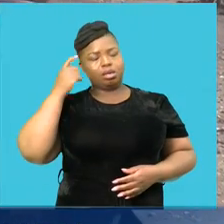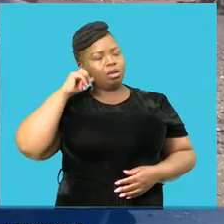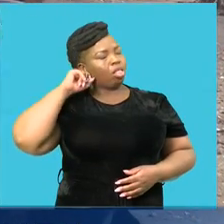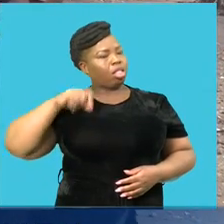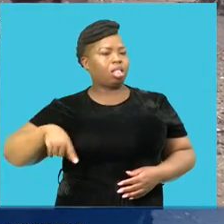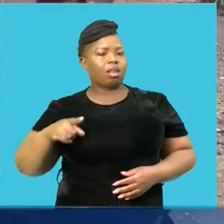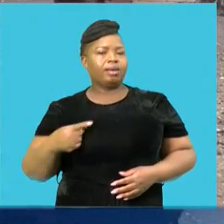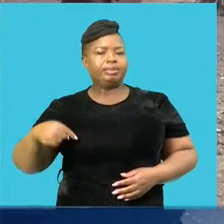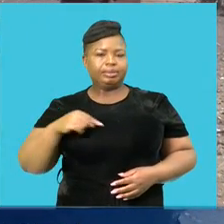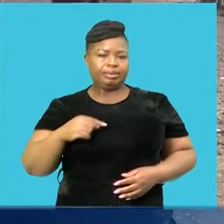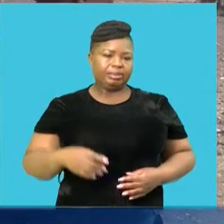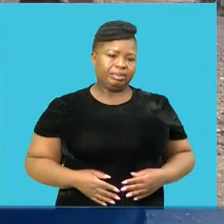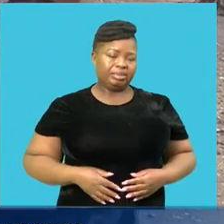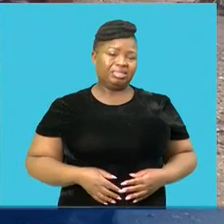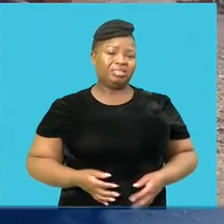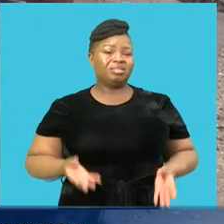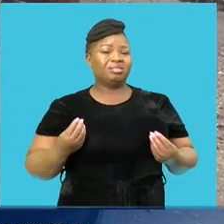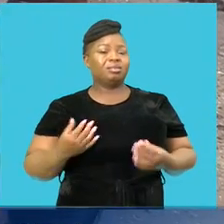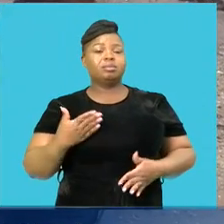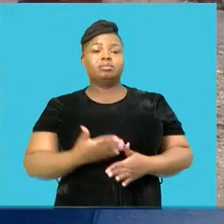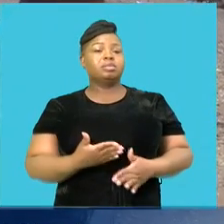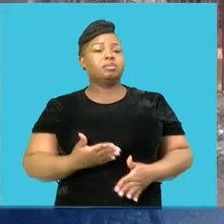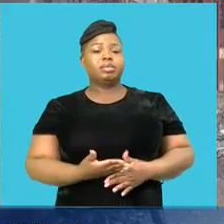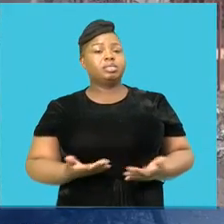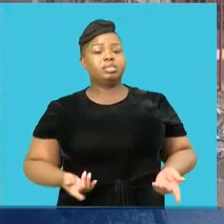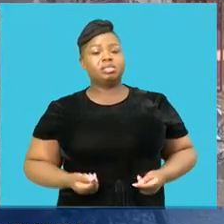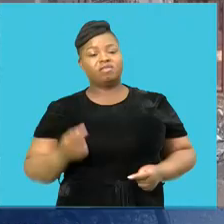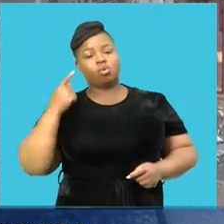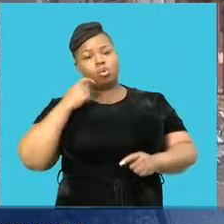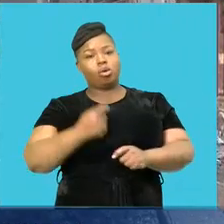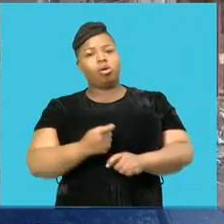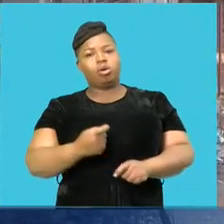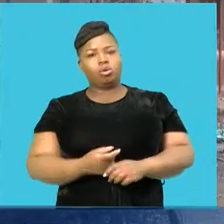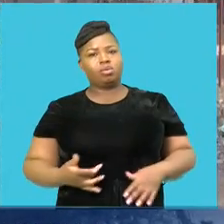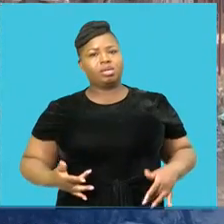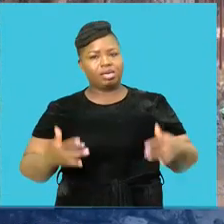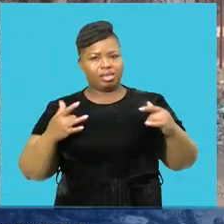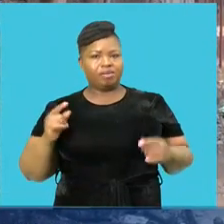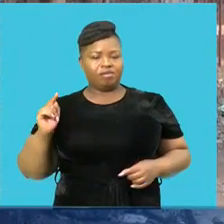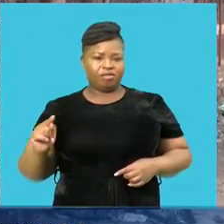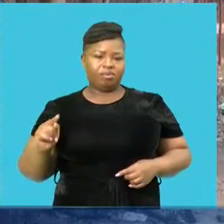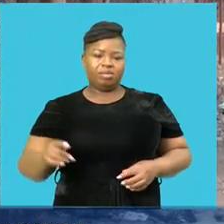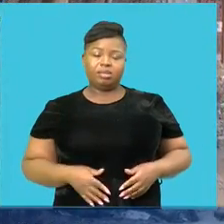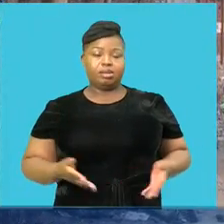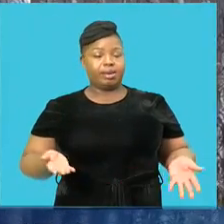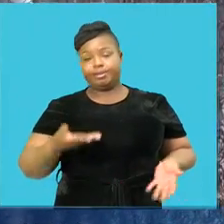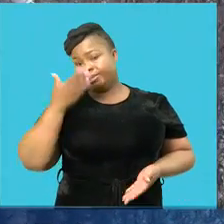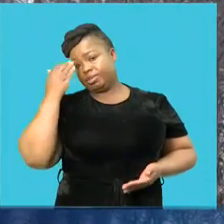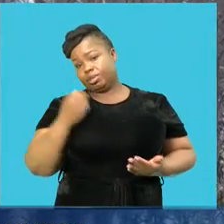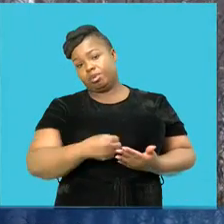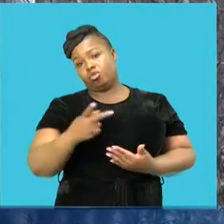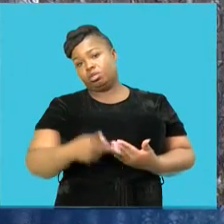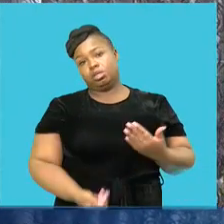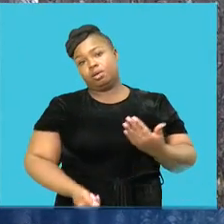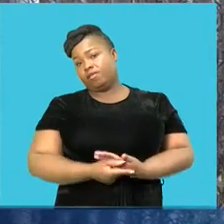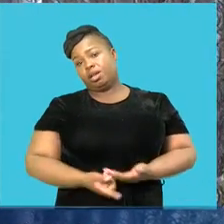ngqalelo kuvela imisebenzi if uhlala esquatter camp ungumntu okugqibela asiba noba kunama-project